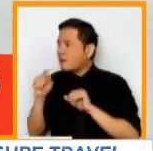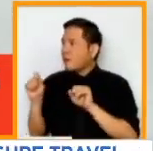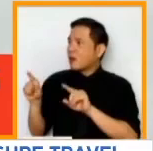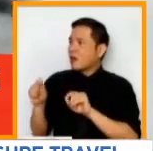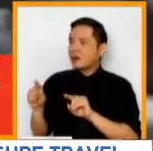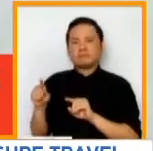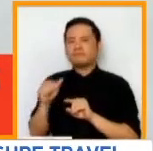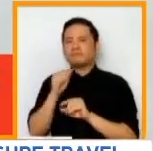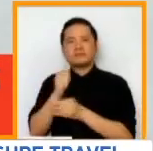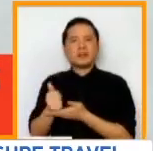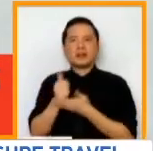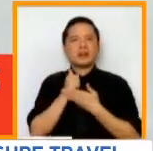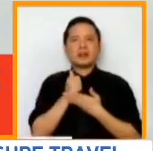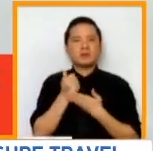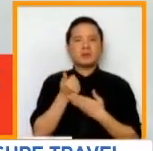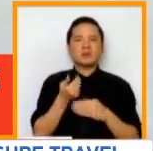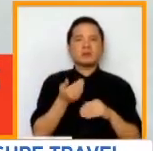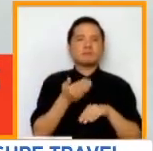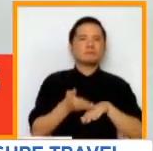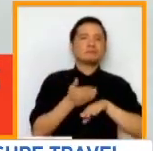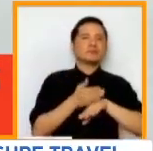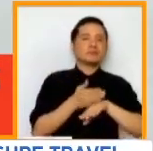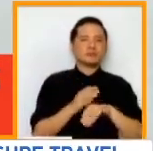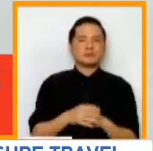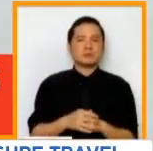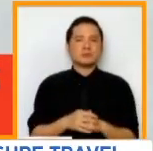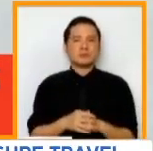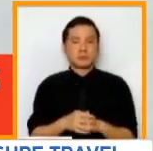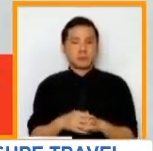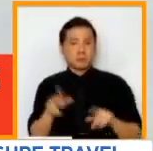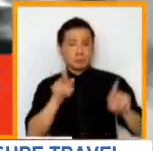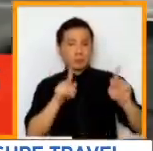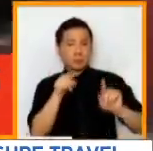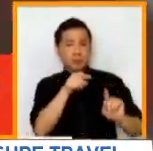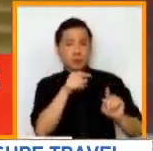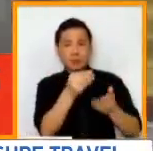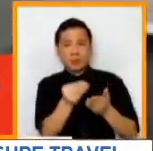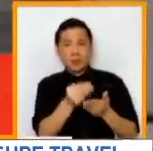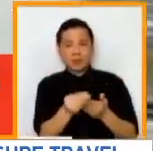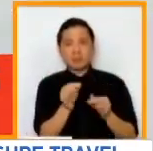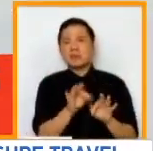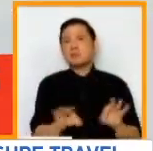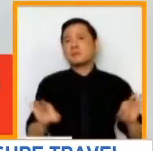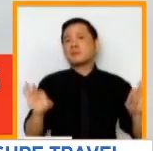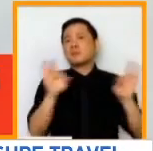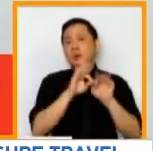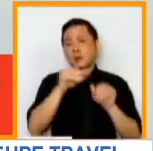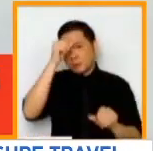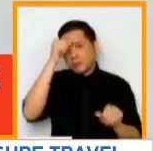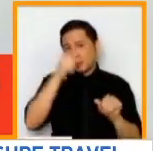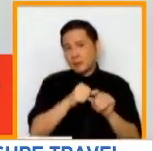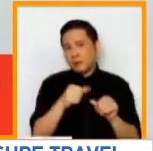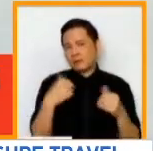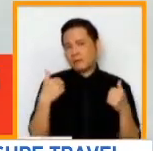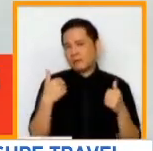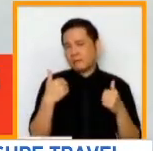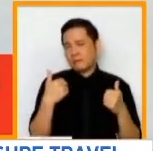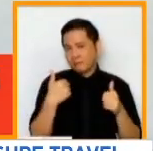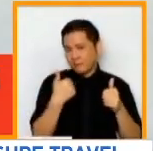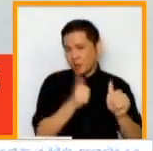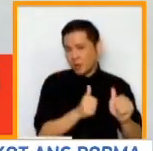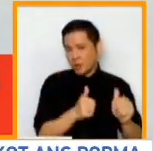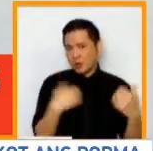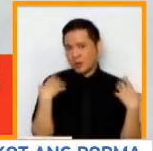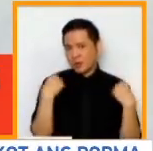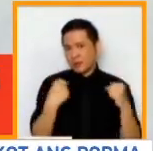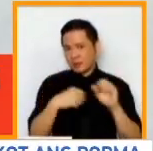carrots. Samantala, paalala sa mga mamamalengke, huwag pa rin kalimutan ang health protocols dahil hindi rin talaga maiwasan na